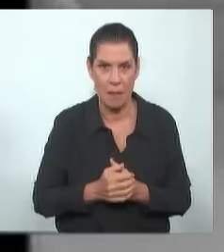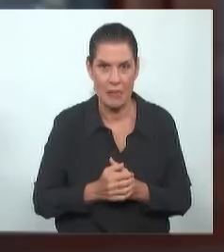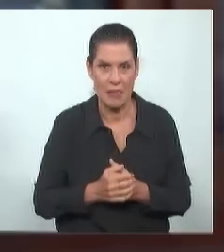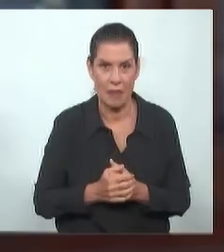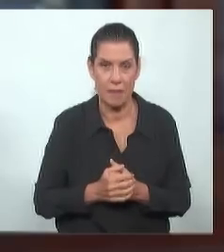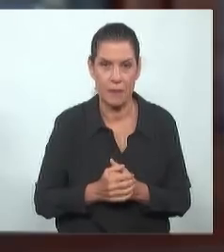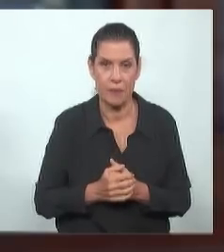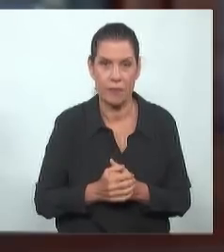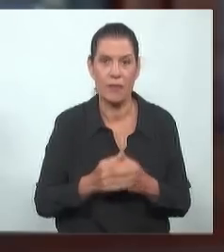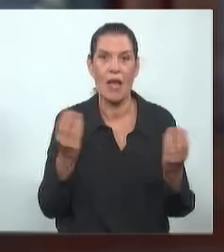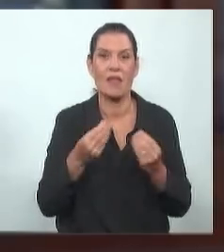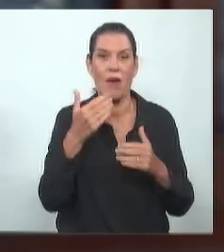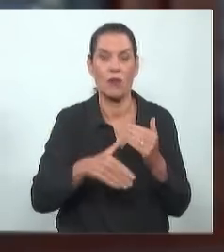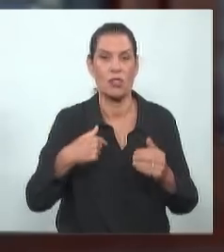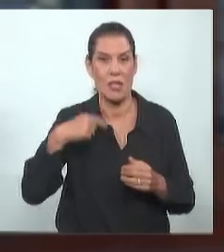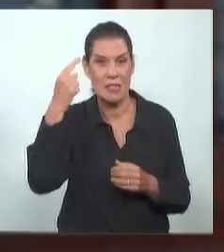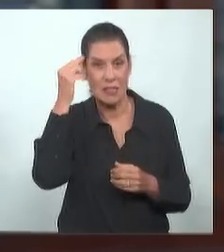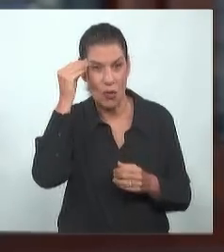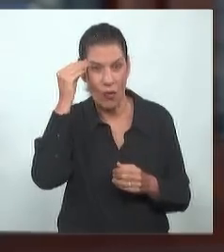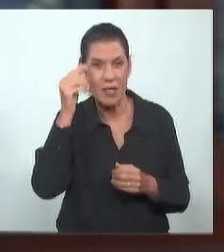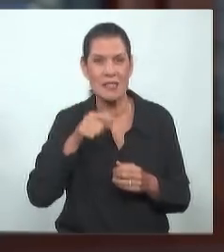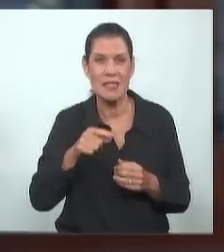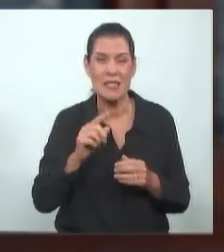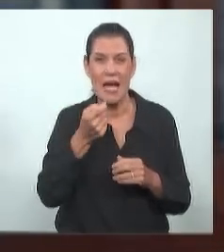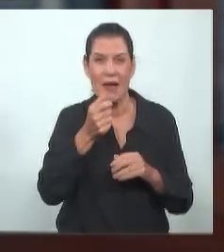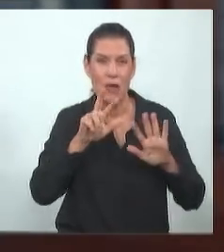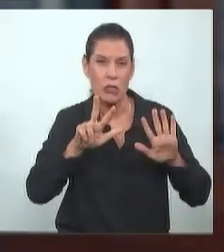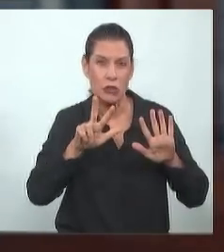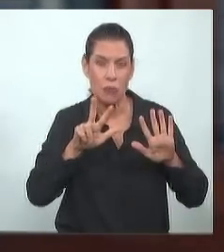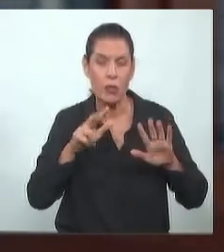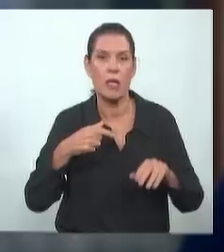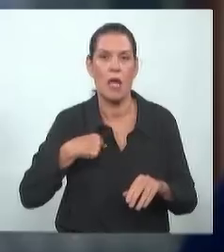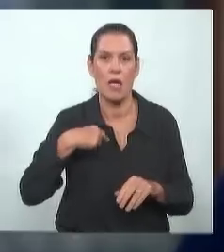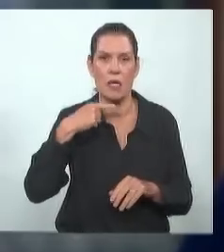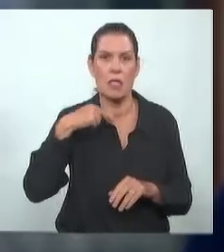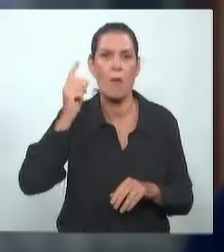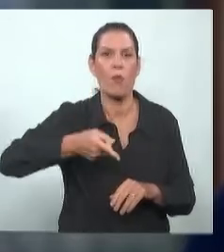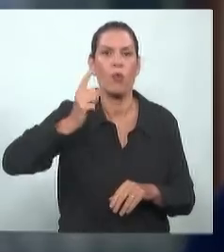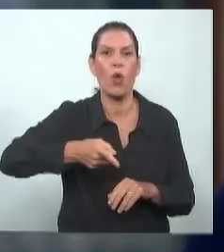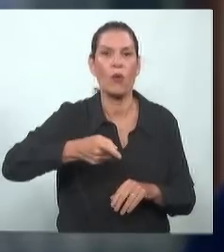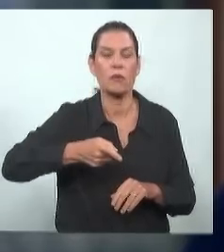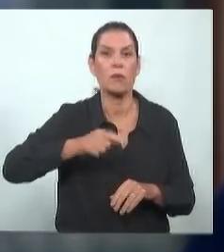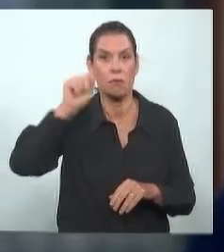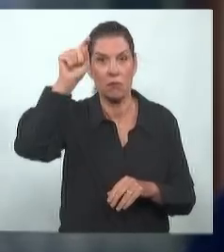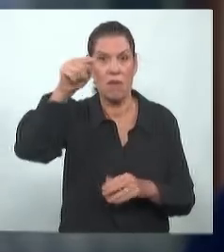הדבר האחרון שאני זוכר זה 8:45, אני נותן פקודות בתל שמס. ביום האחד